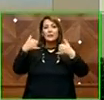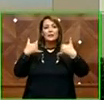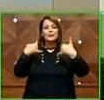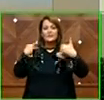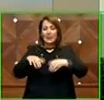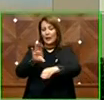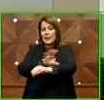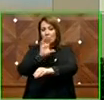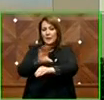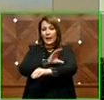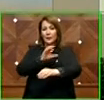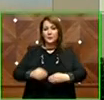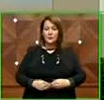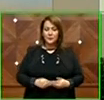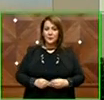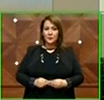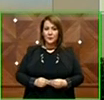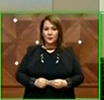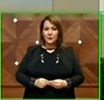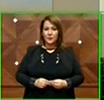الوطن. هذا يعني